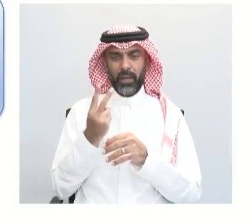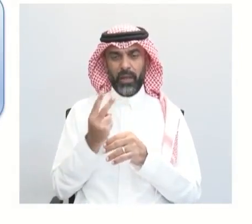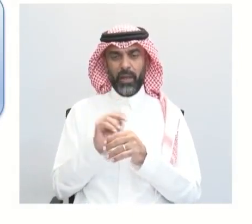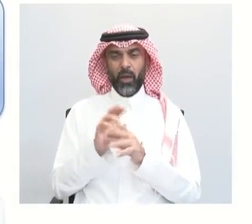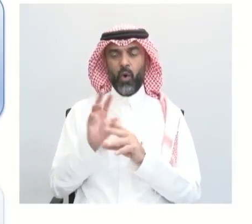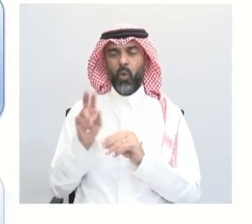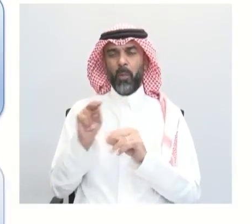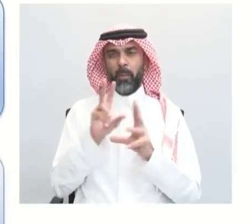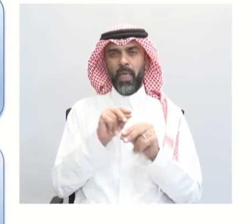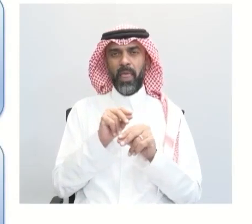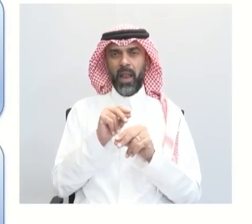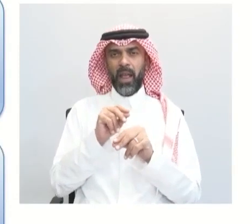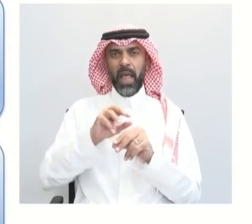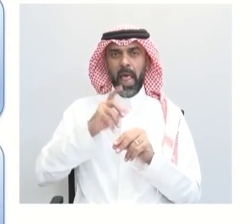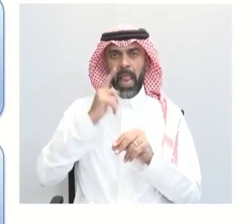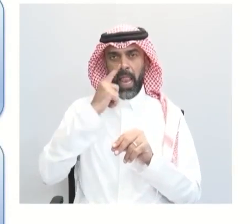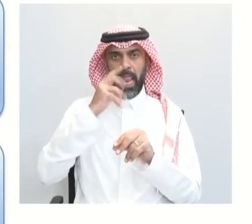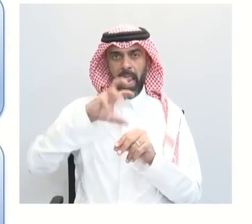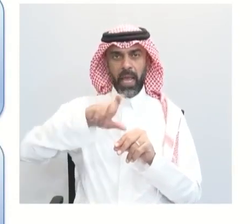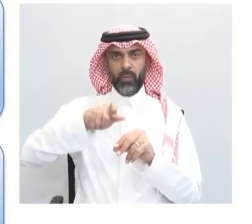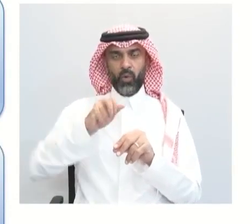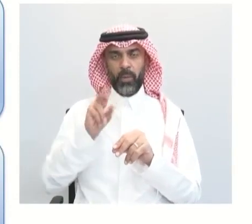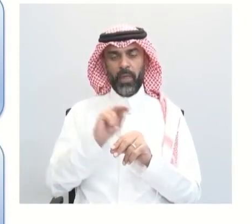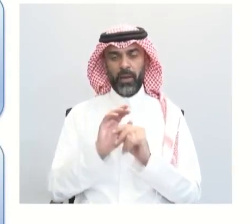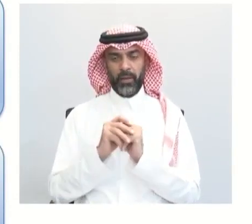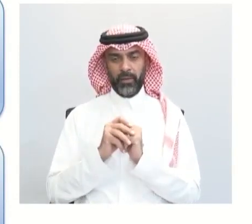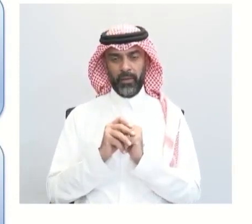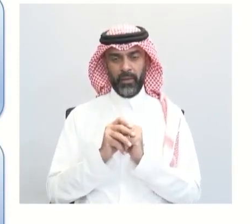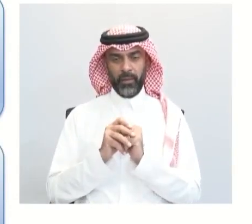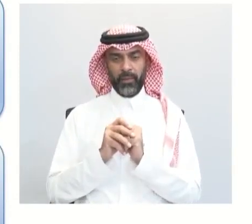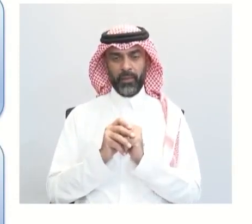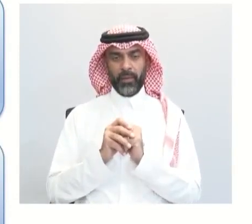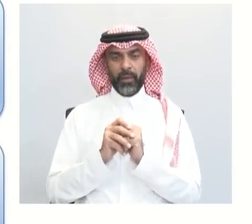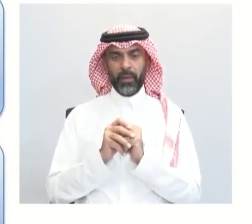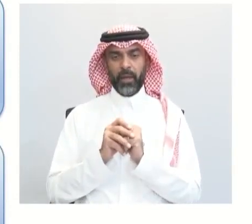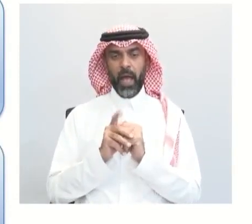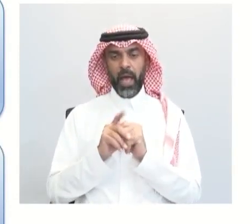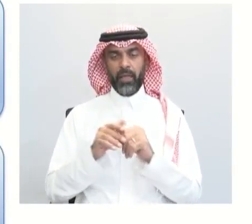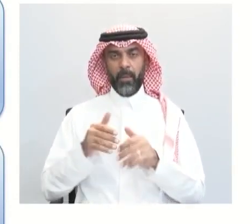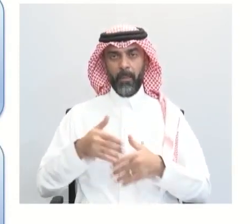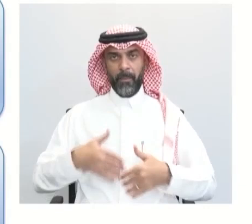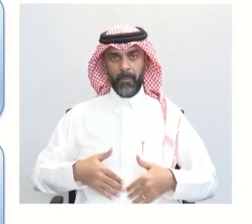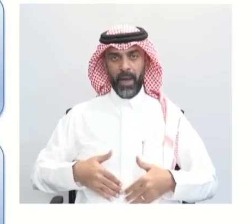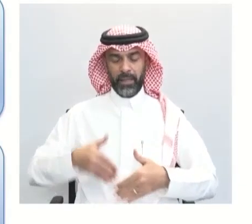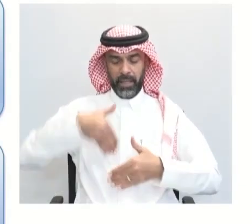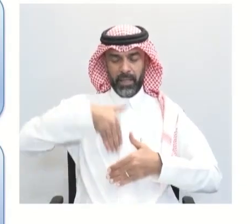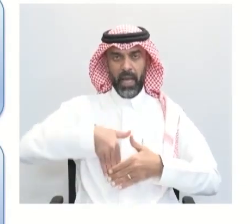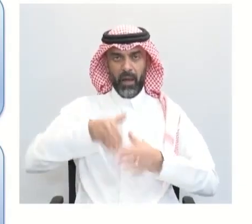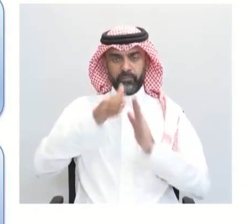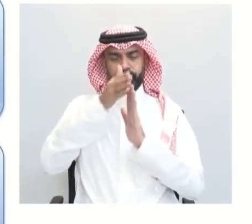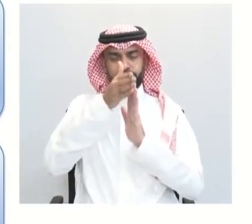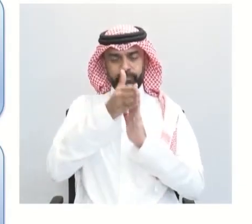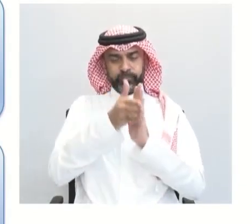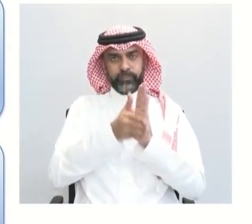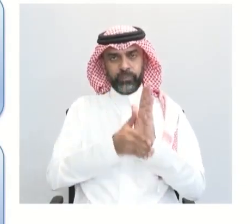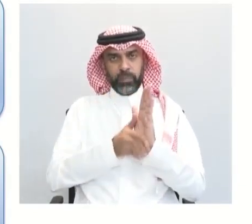حموضه عصير الليمون ولذلك تبطن المعده بمخاط للحمايه من الانزيمات والاحماض اذا